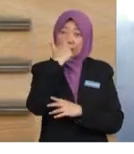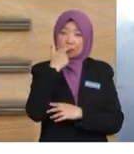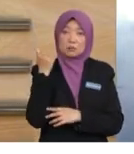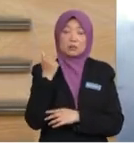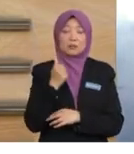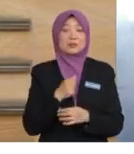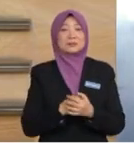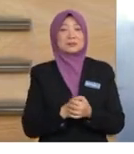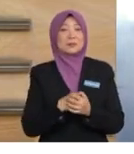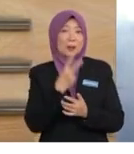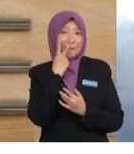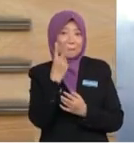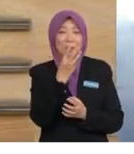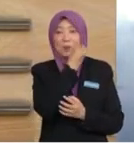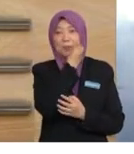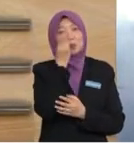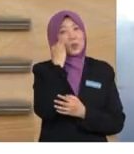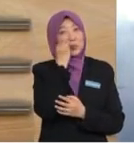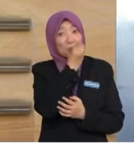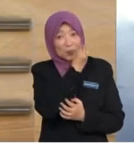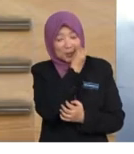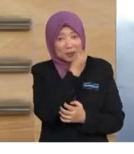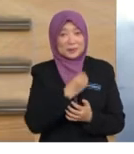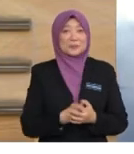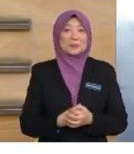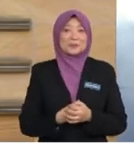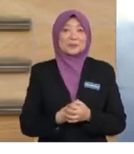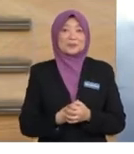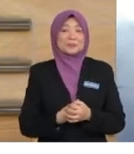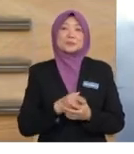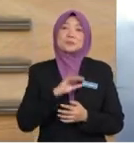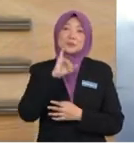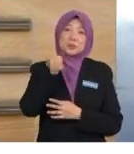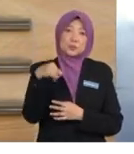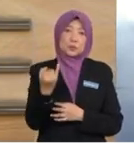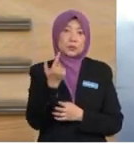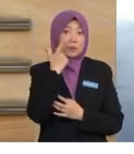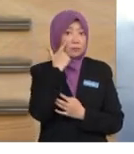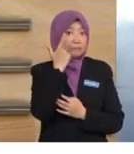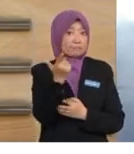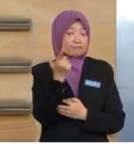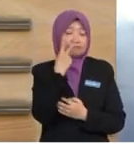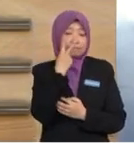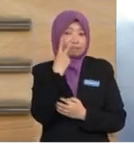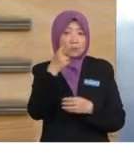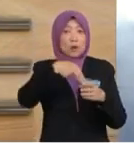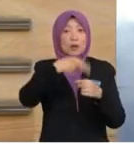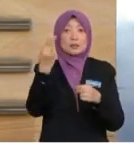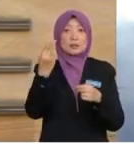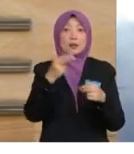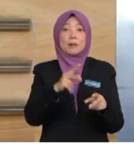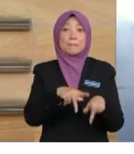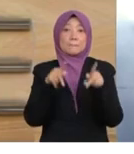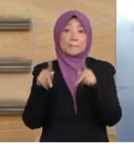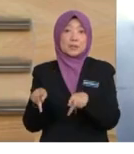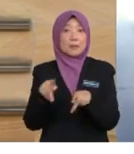hiasan bunga-bungaannya. Dan juga kita nak tengok lihat ataupun hasil